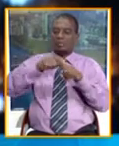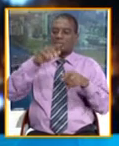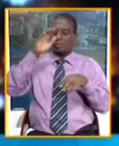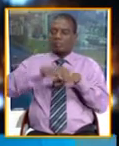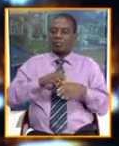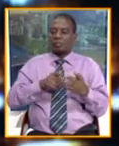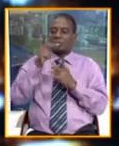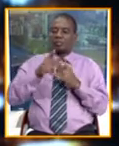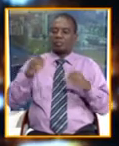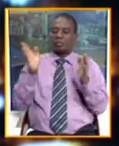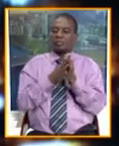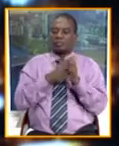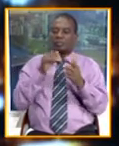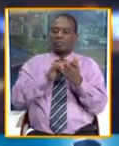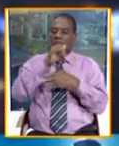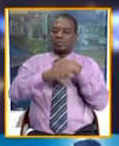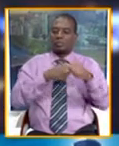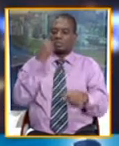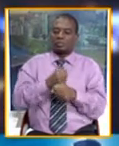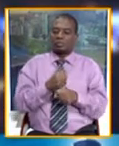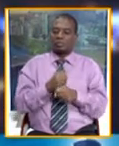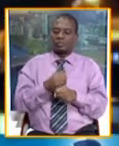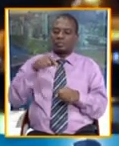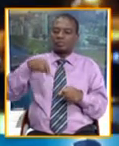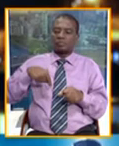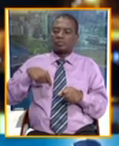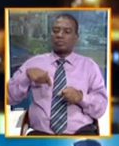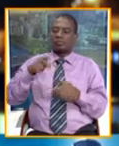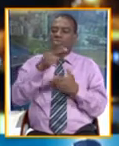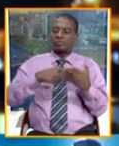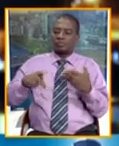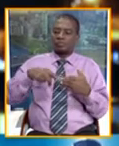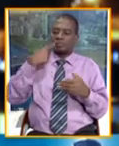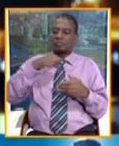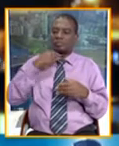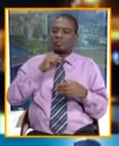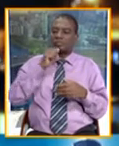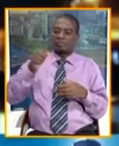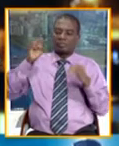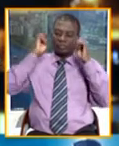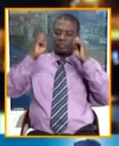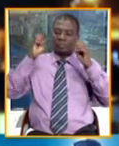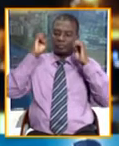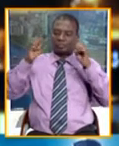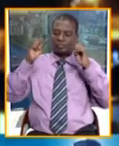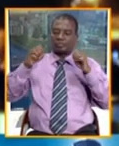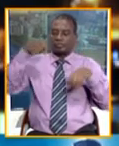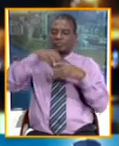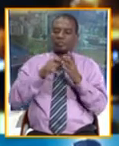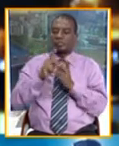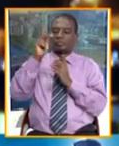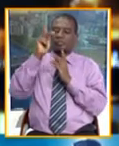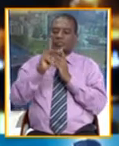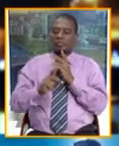programmes scolaires cette année. C'est-à-dire qu'il y a des parties qui n'avaient pas été enseignées dans le programme